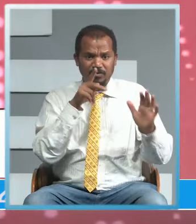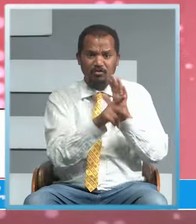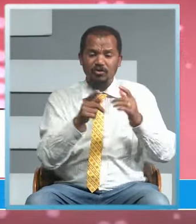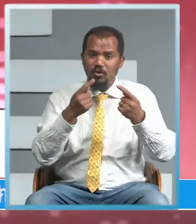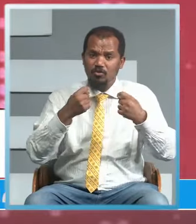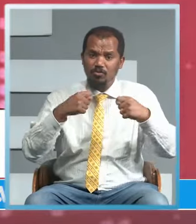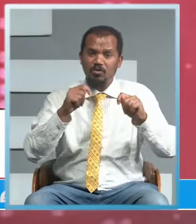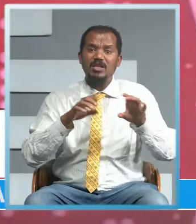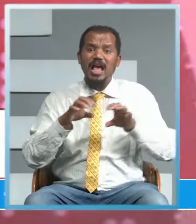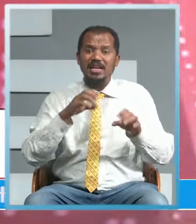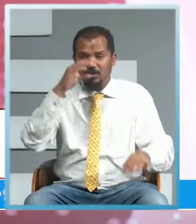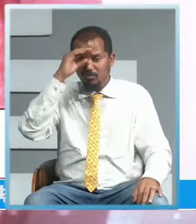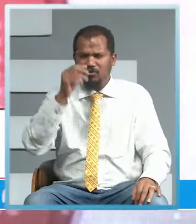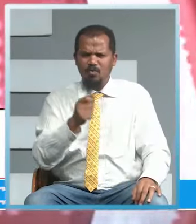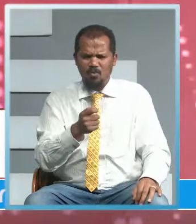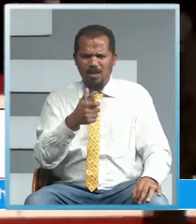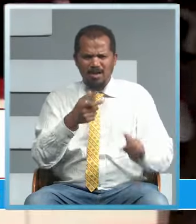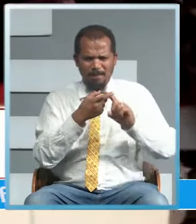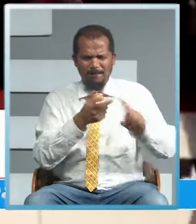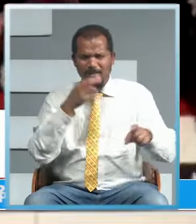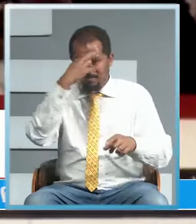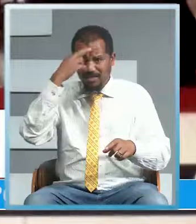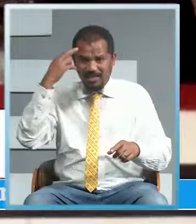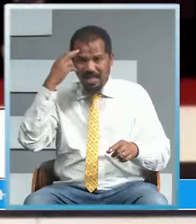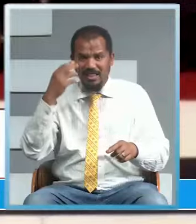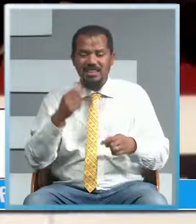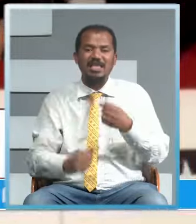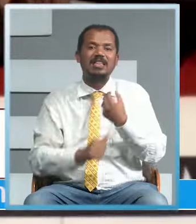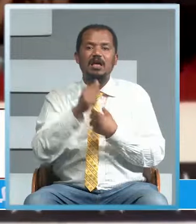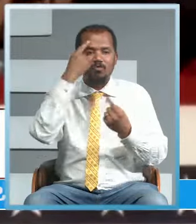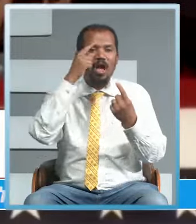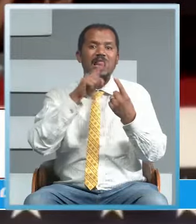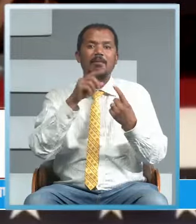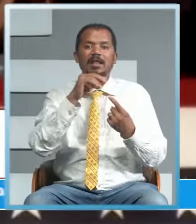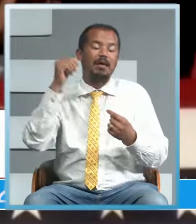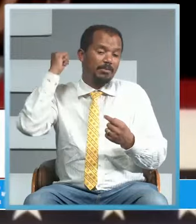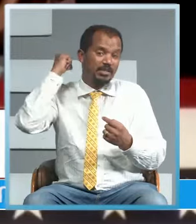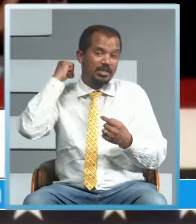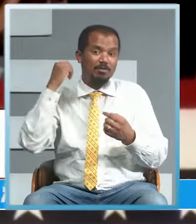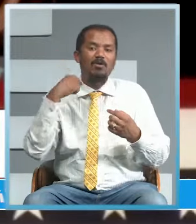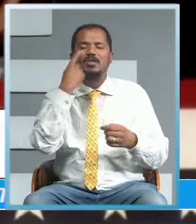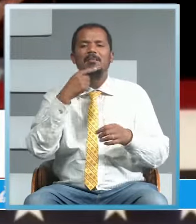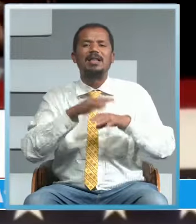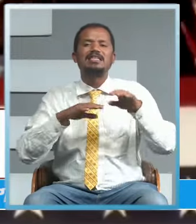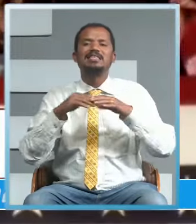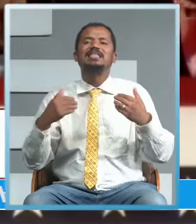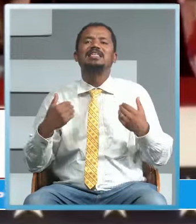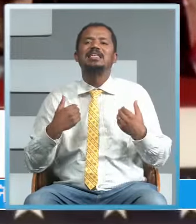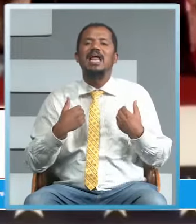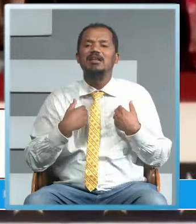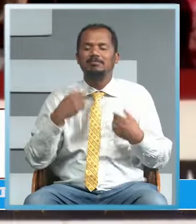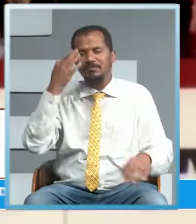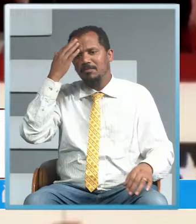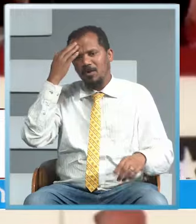አስታውቃለች። የግድያውን ሙከራ ያደረገው ሰው ወዲያውኑ በመገደሉ የተነሳ የጥቃቱን ዓላማና ከበስተጀርባው የማን